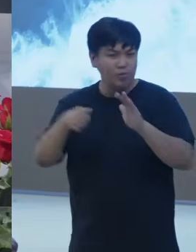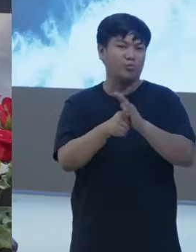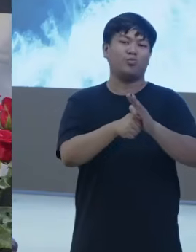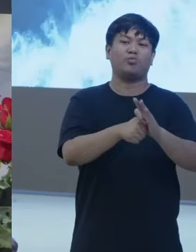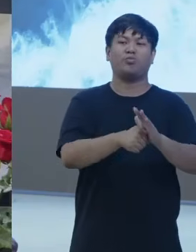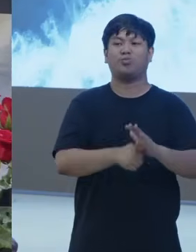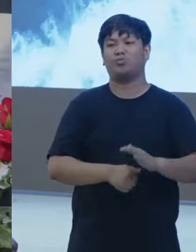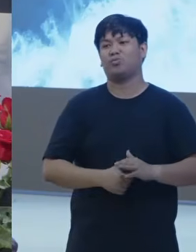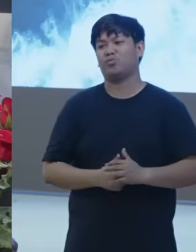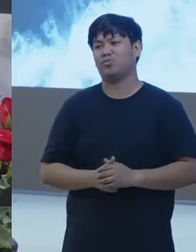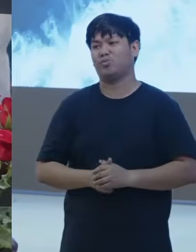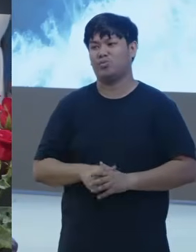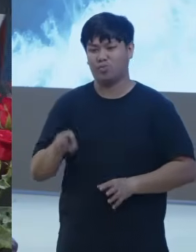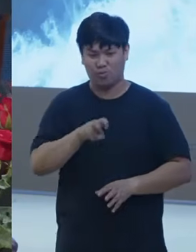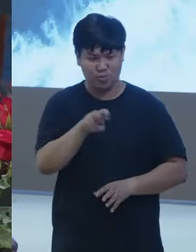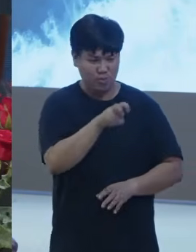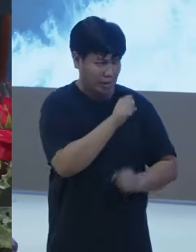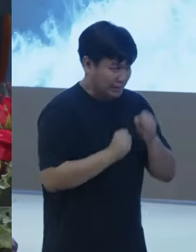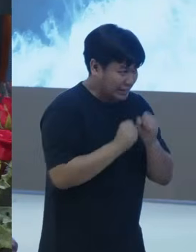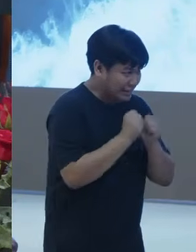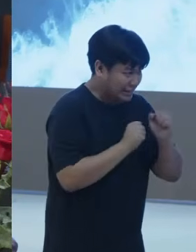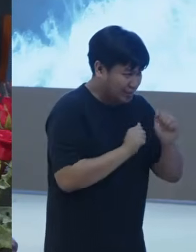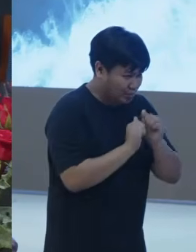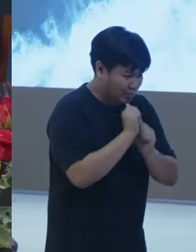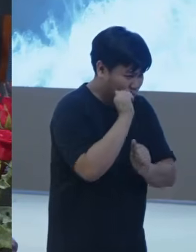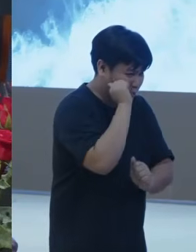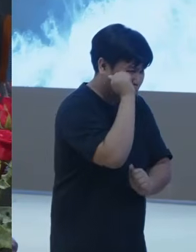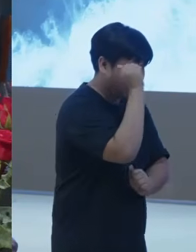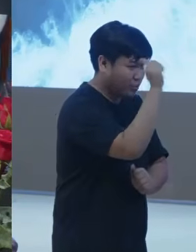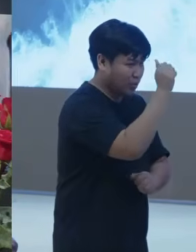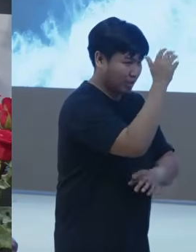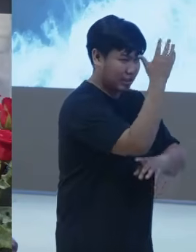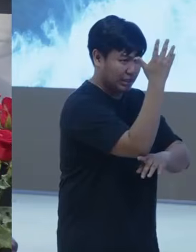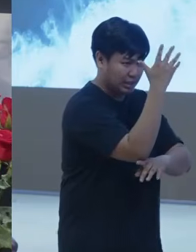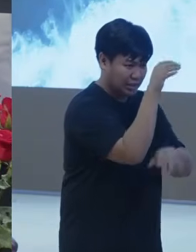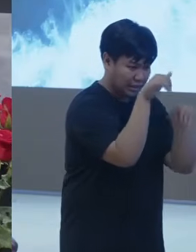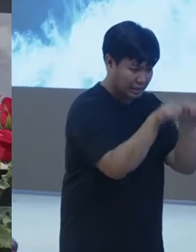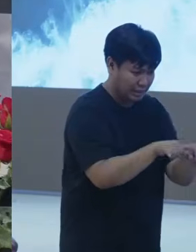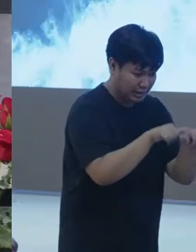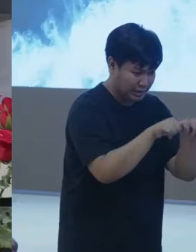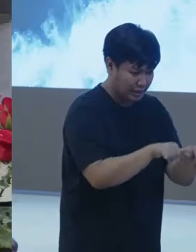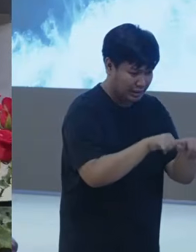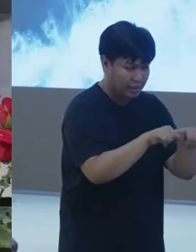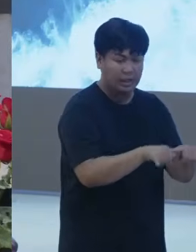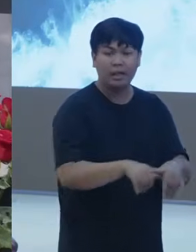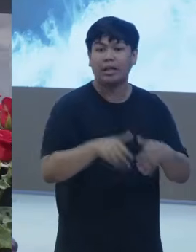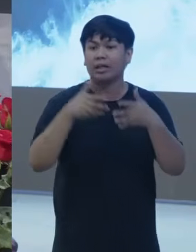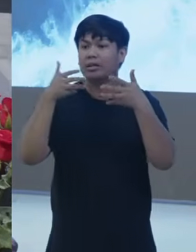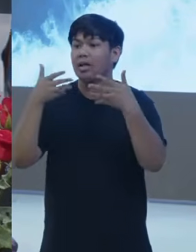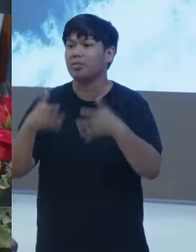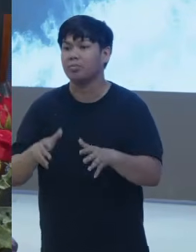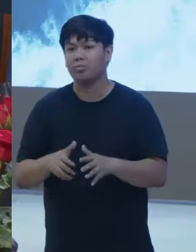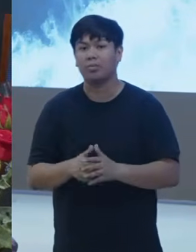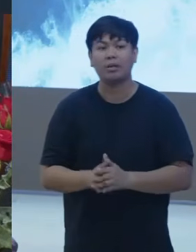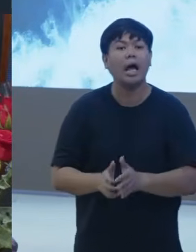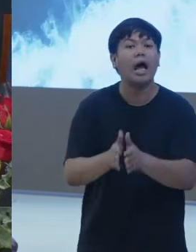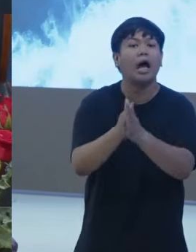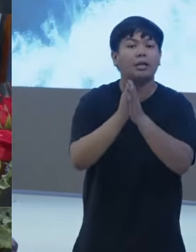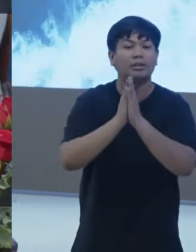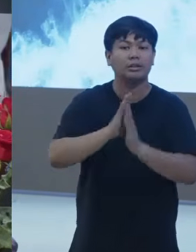day's journey into the wilderness and came and sat down under a broom tree. And he asked that he might